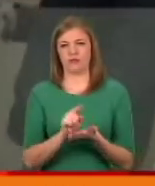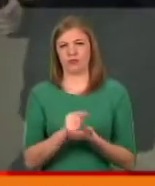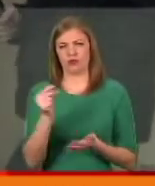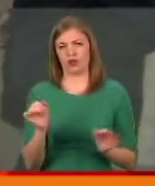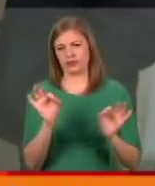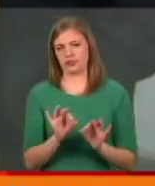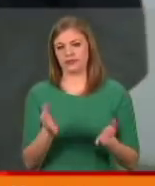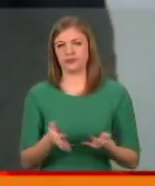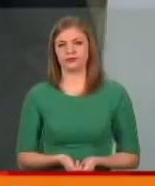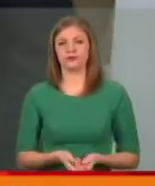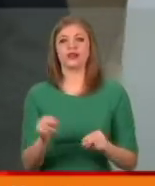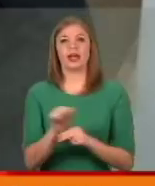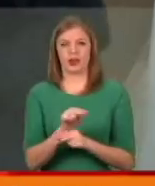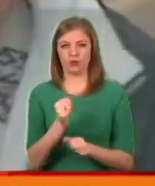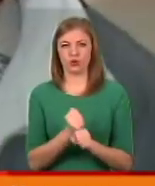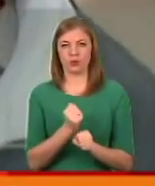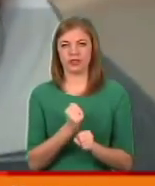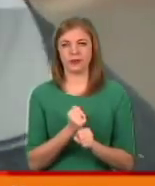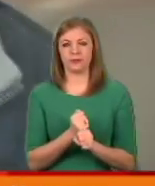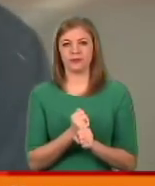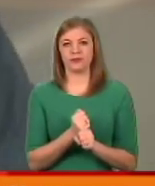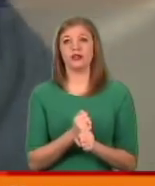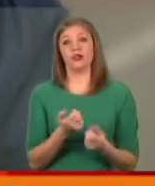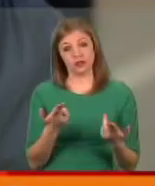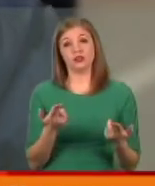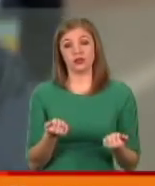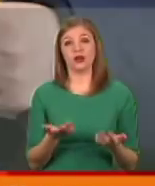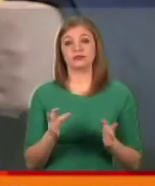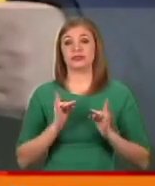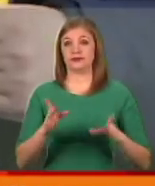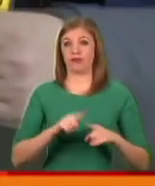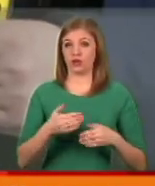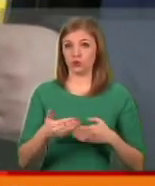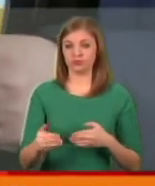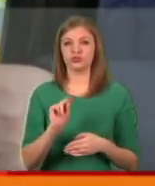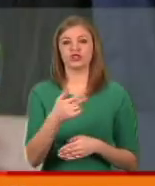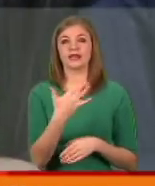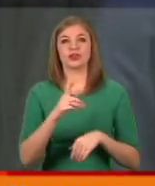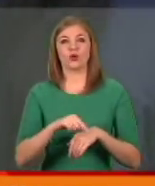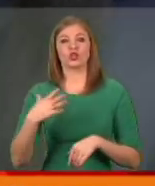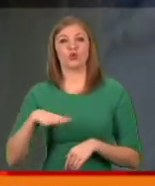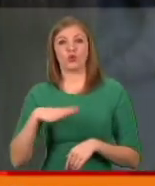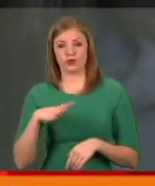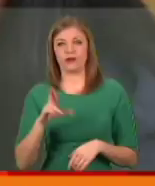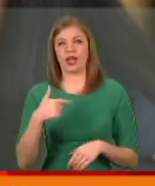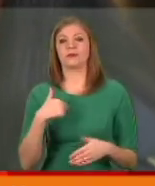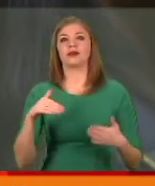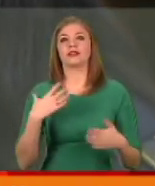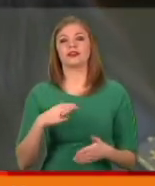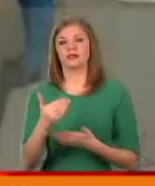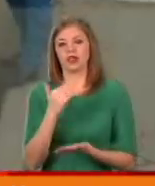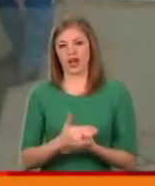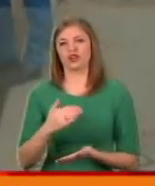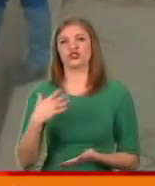Важливо. Ремонт робите? Так, свята на носі. За кілька годин очікувань в Шегинях ми нарешті